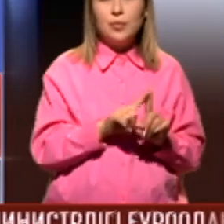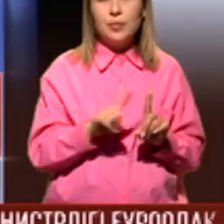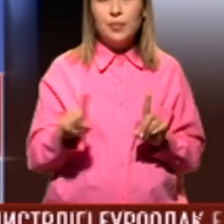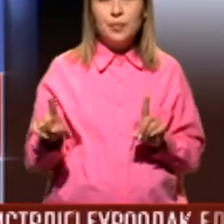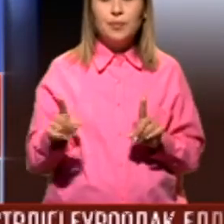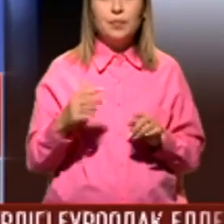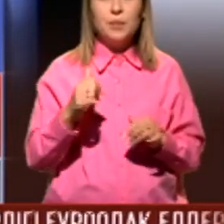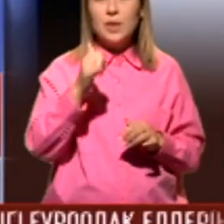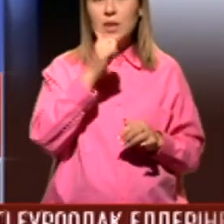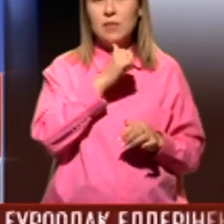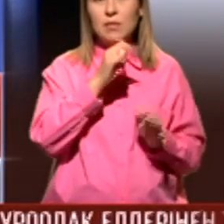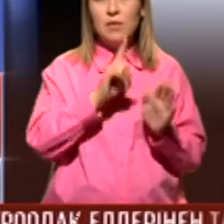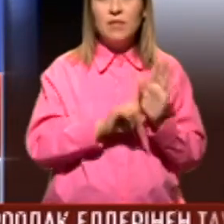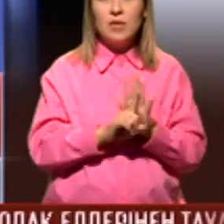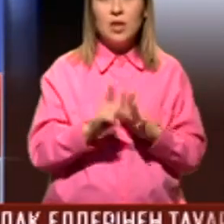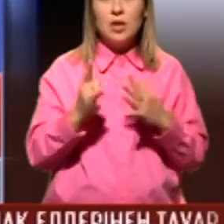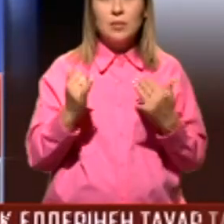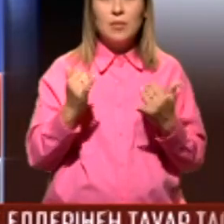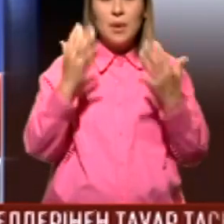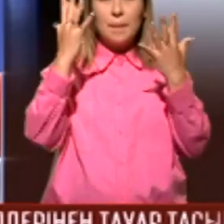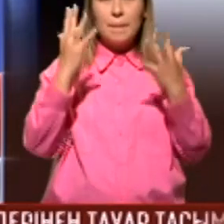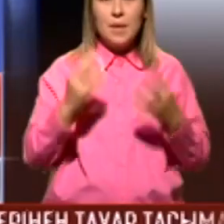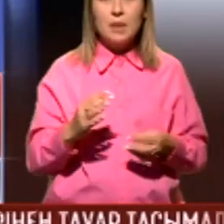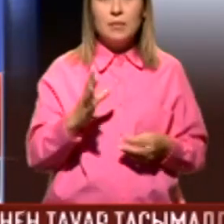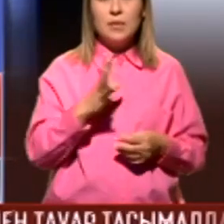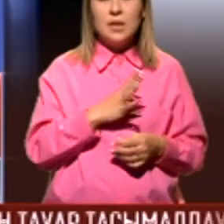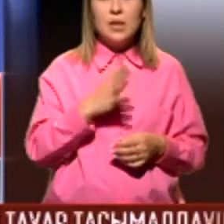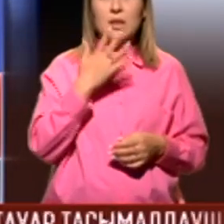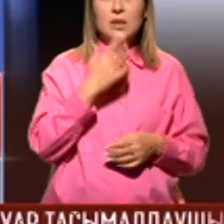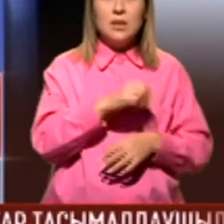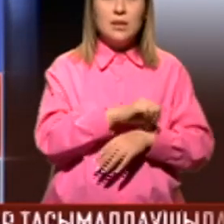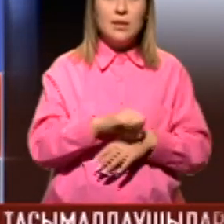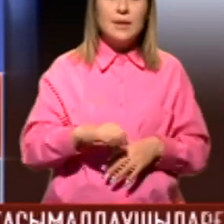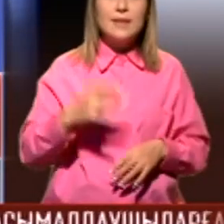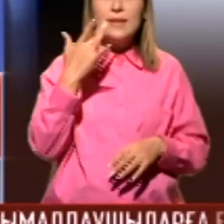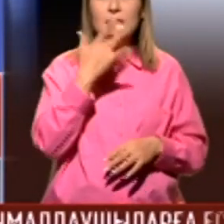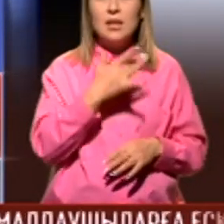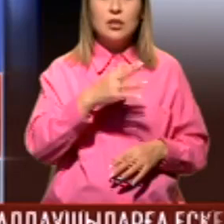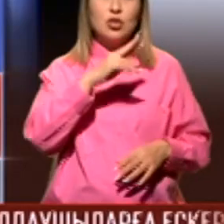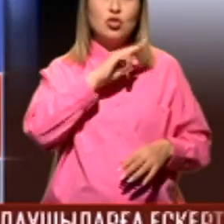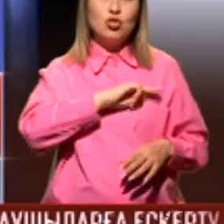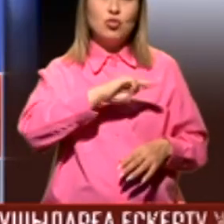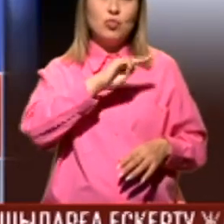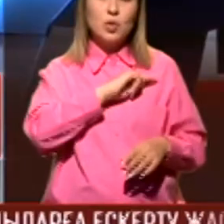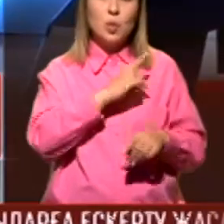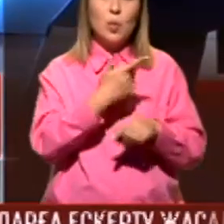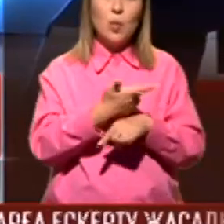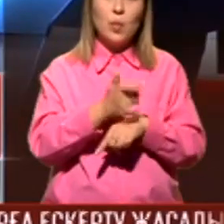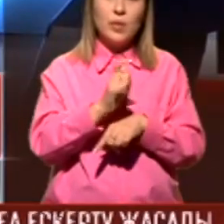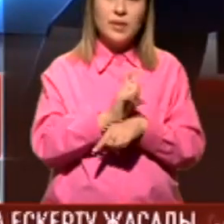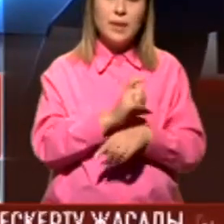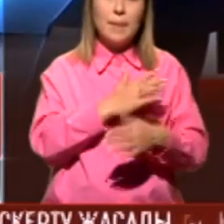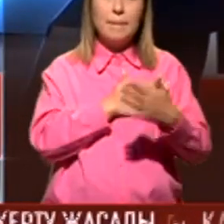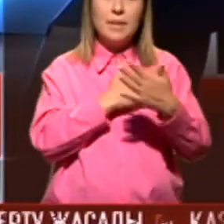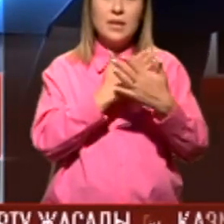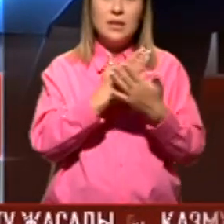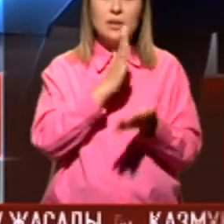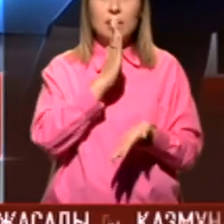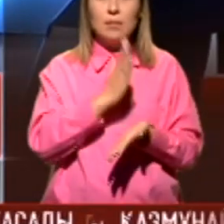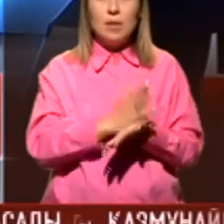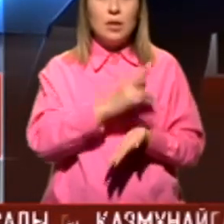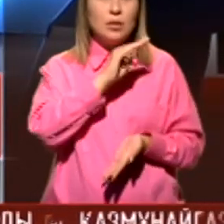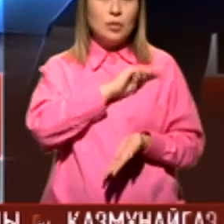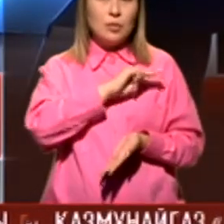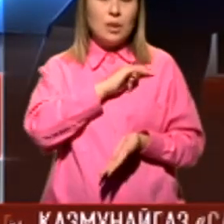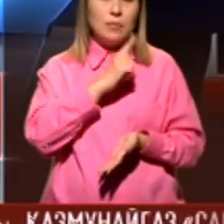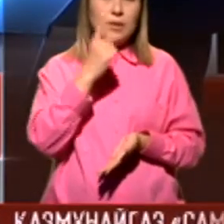жатырмыз. Енді қазіргі күні байқасаңыз, біздің сыртқы саяси жұмысымыздан өте қазір енді белсенді жүріп жатыр. Кешегі